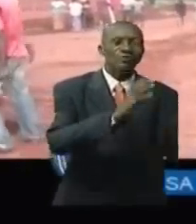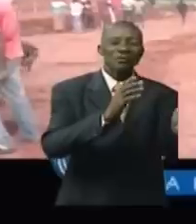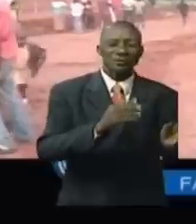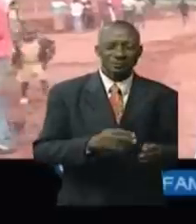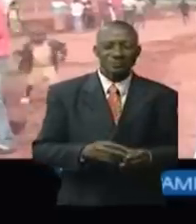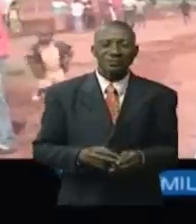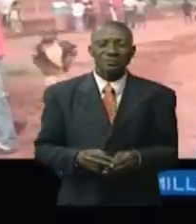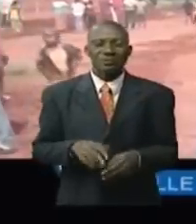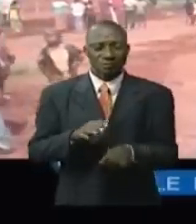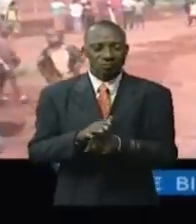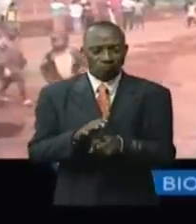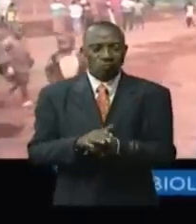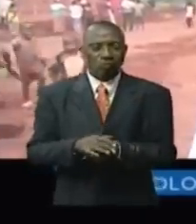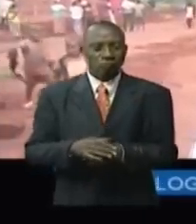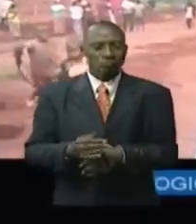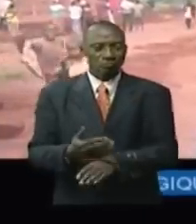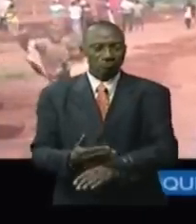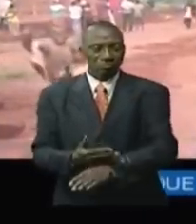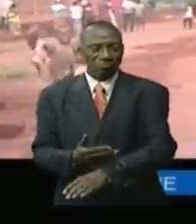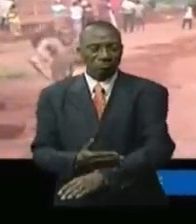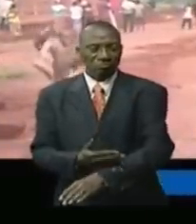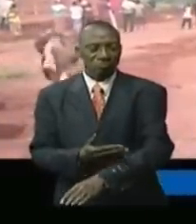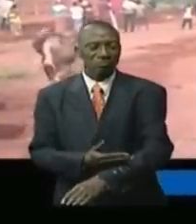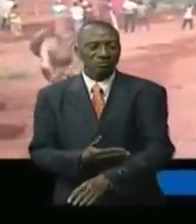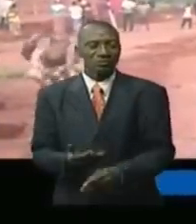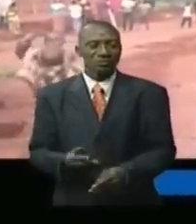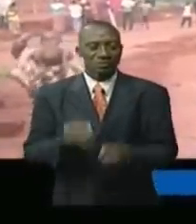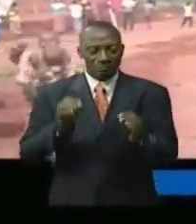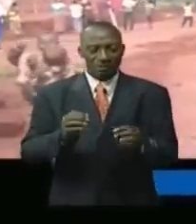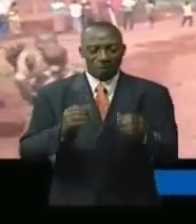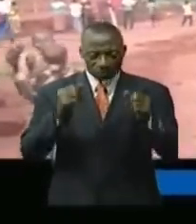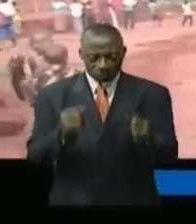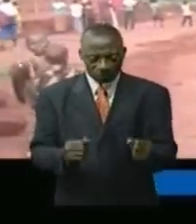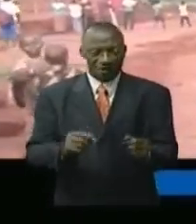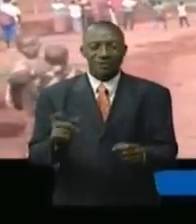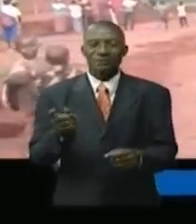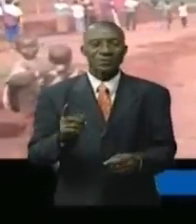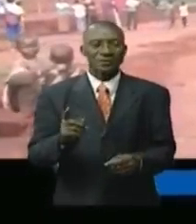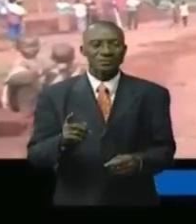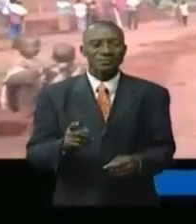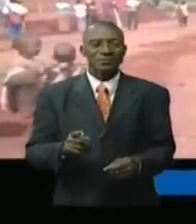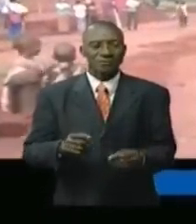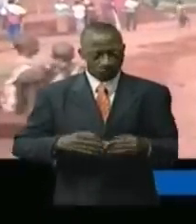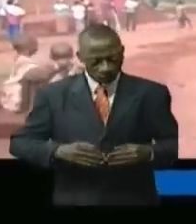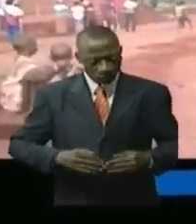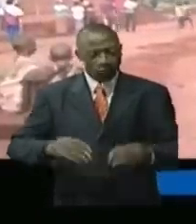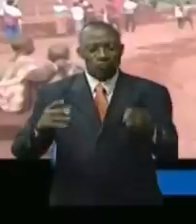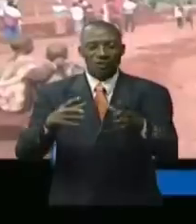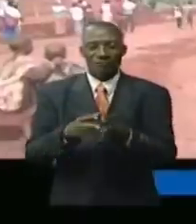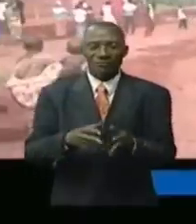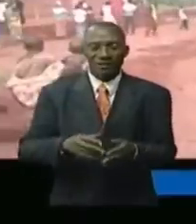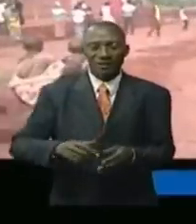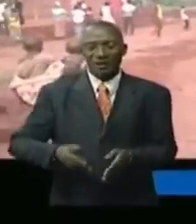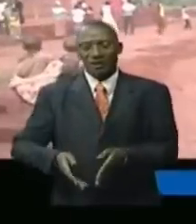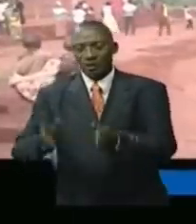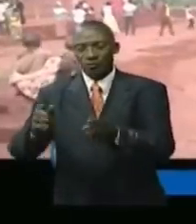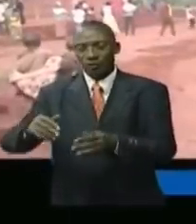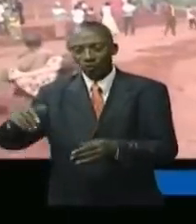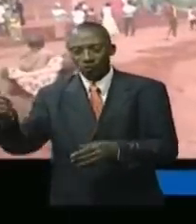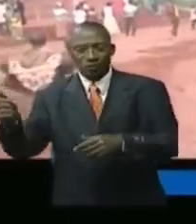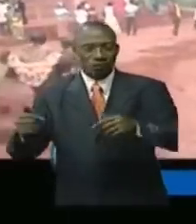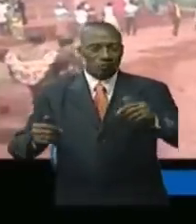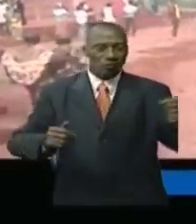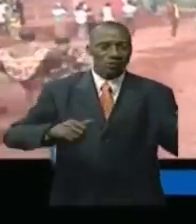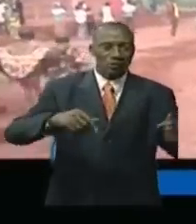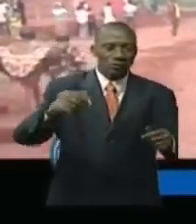de suite. Mais on ne pouvait pas s'arrêter là. Il faut aménager les différentes avenues, relier les différentes